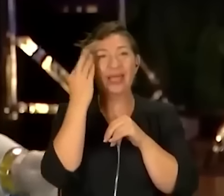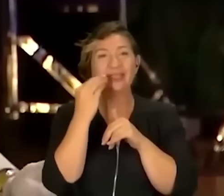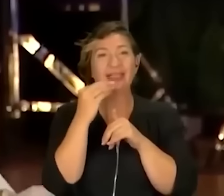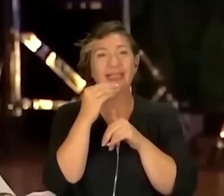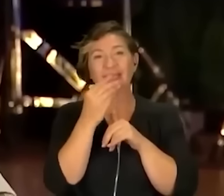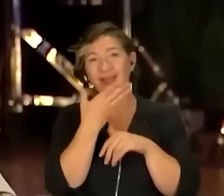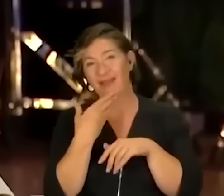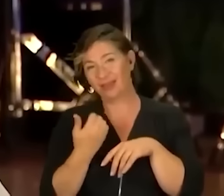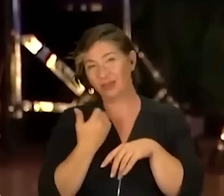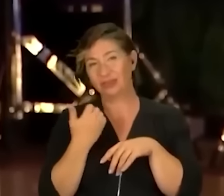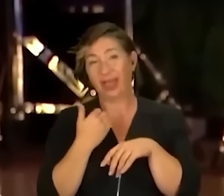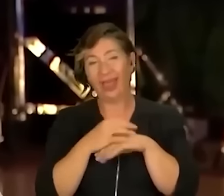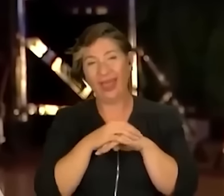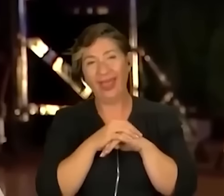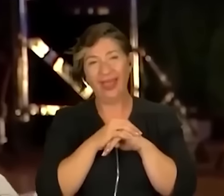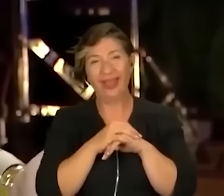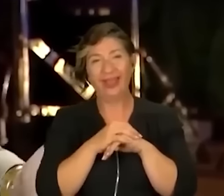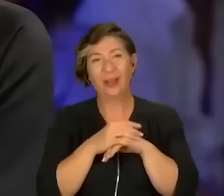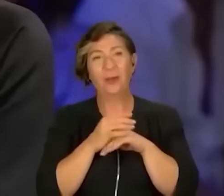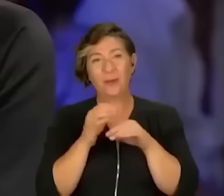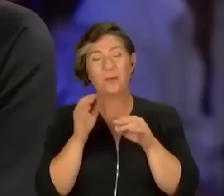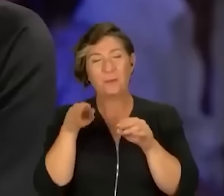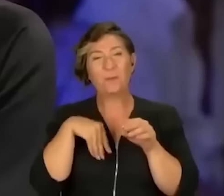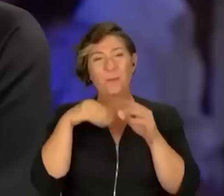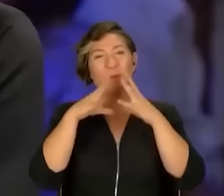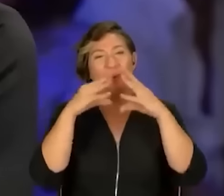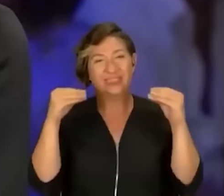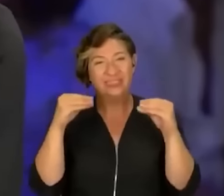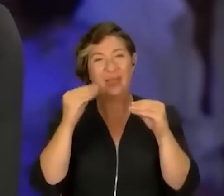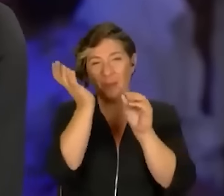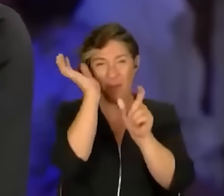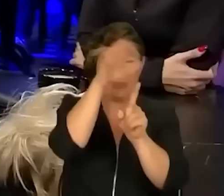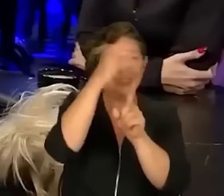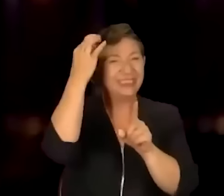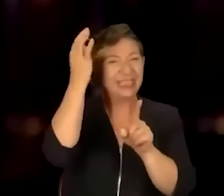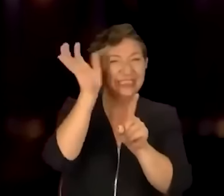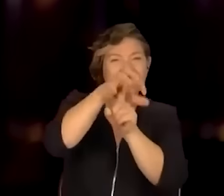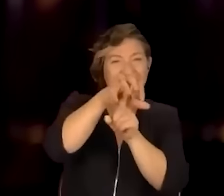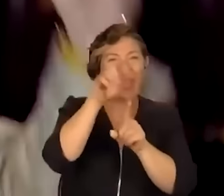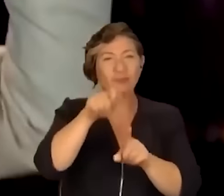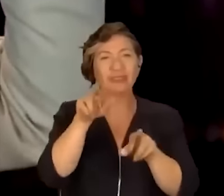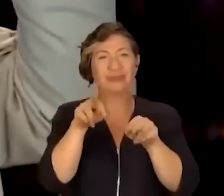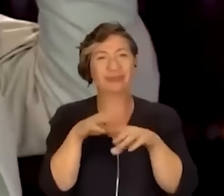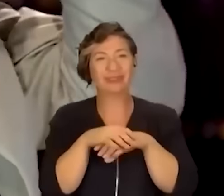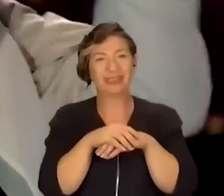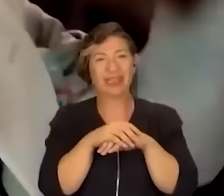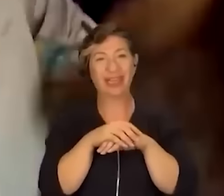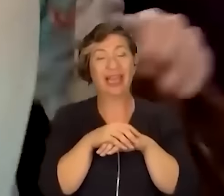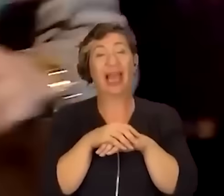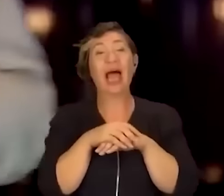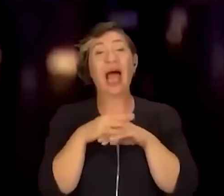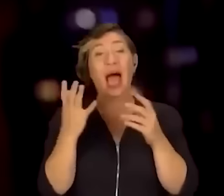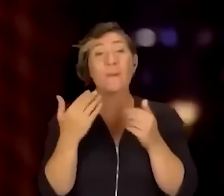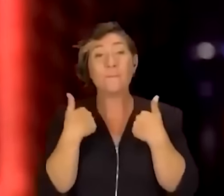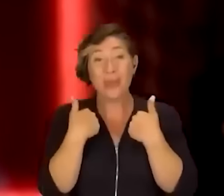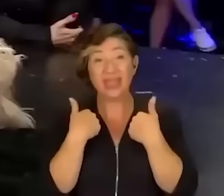ki yakışıklı mıyım ha? Çok. Hakikaten patlıcana peruk geçirilmiş gibi. yani. Şimdi ama